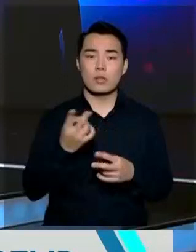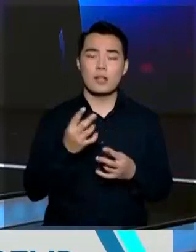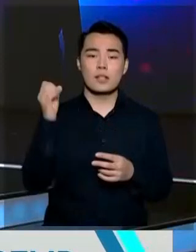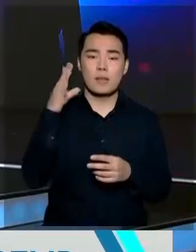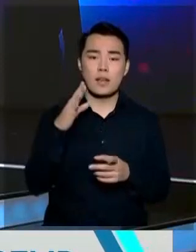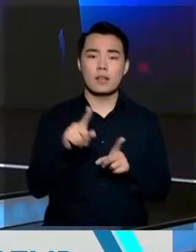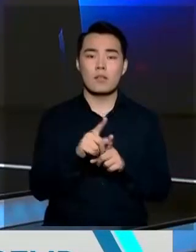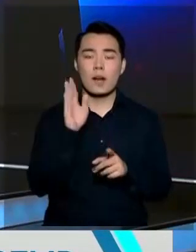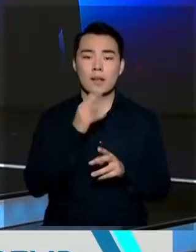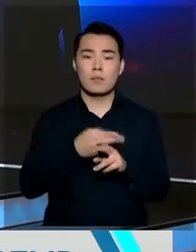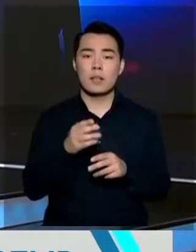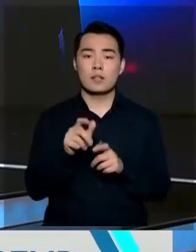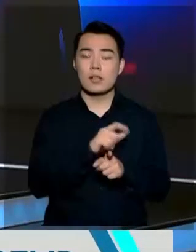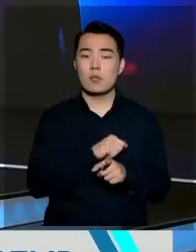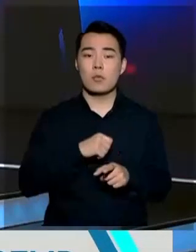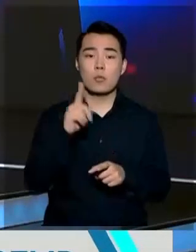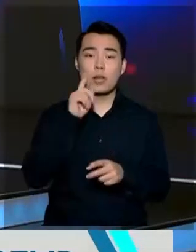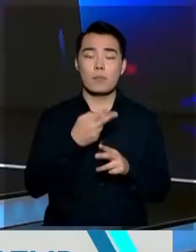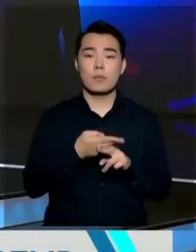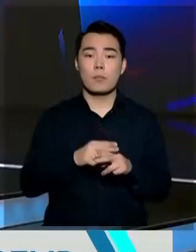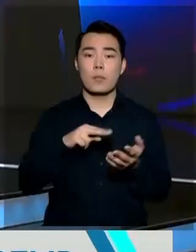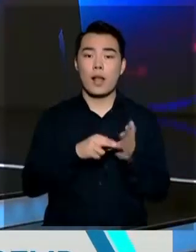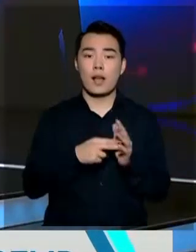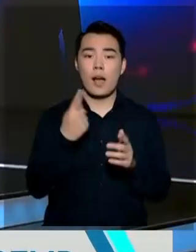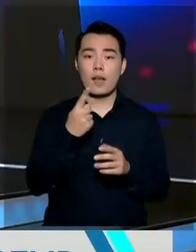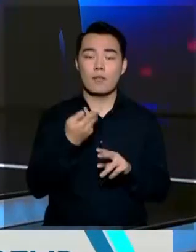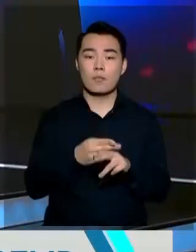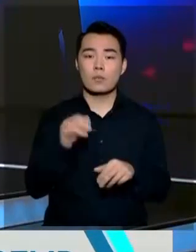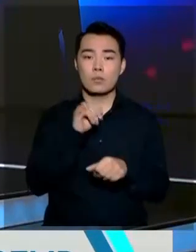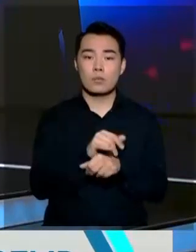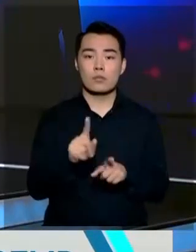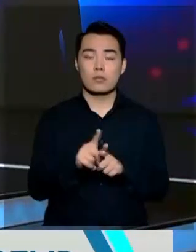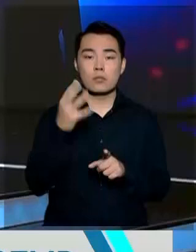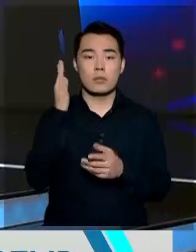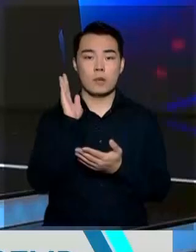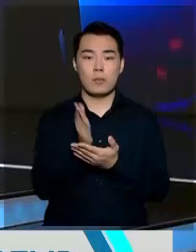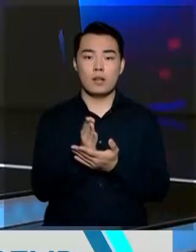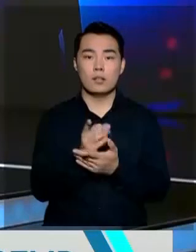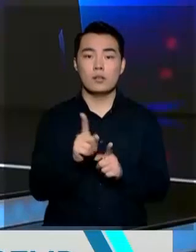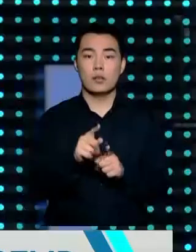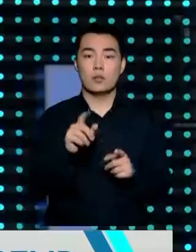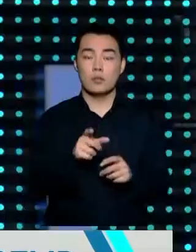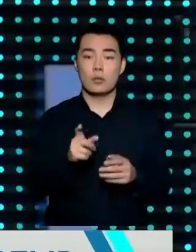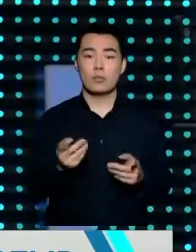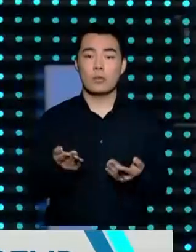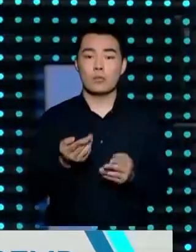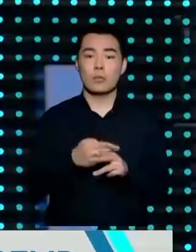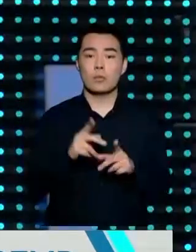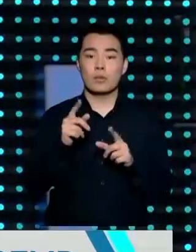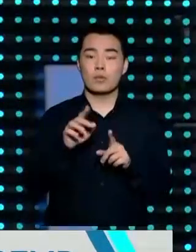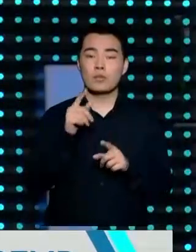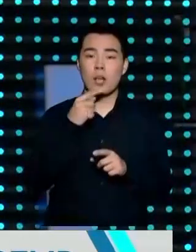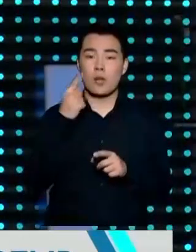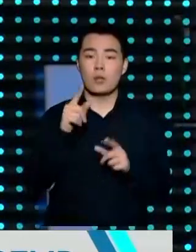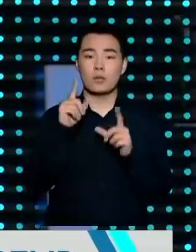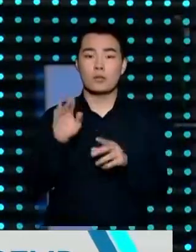азаматтар ыңғайлы болсын, қазір біз жоспарлап отырмыз, оларды бәрі бір жерге шоғырландырсақ. Мен келемін. Яғни халыққа жүрудің қажеті жоқ, енді кез келген құжатты